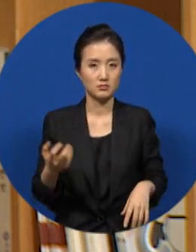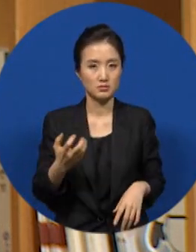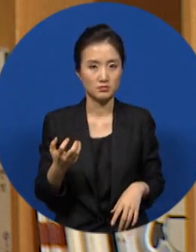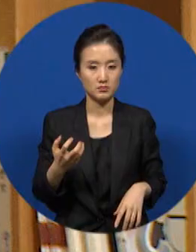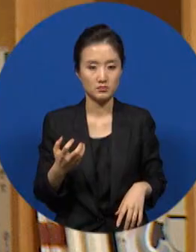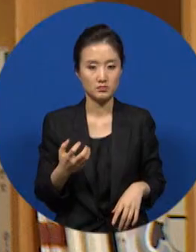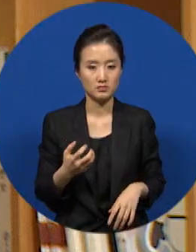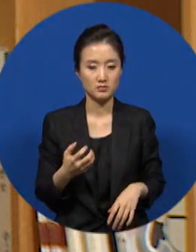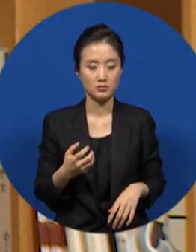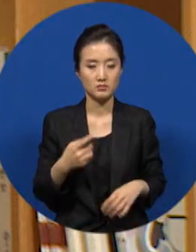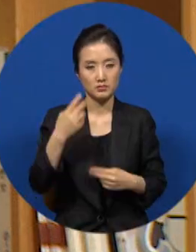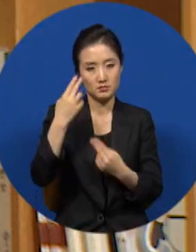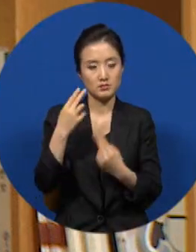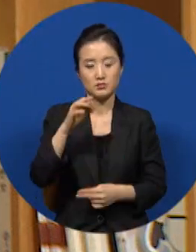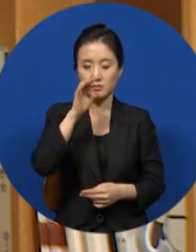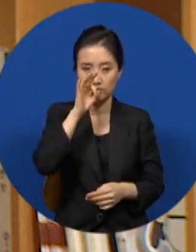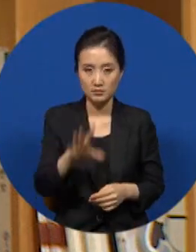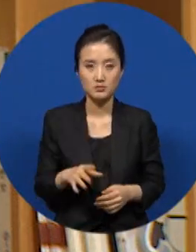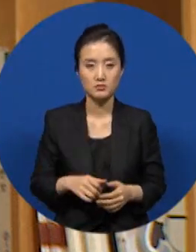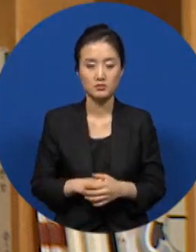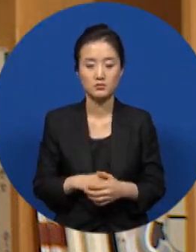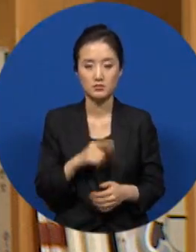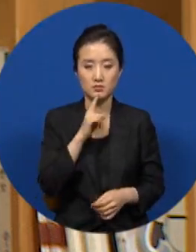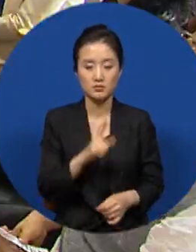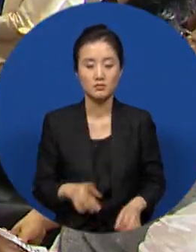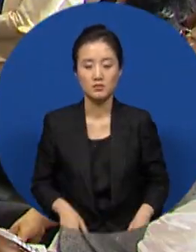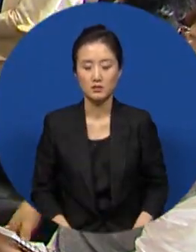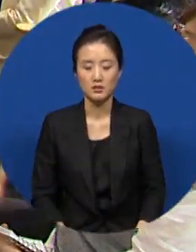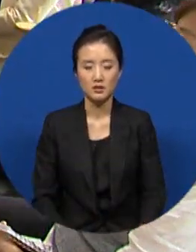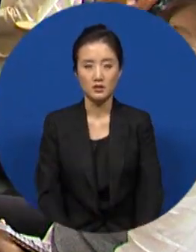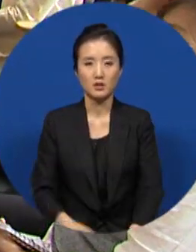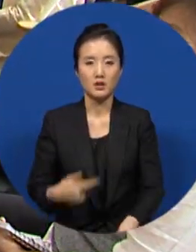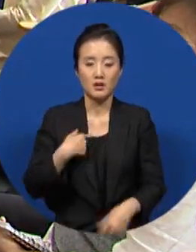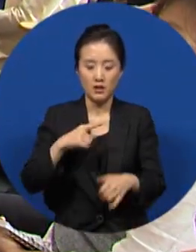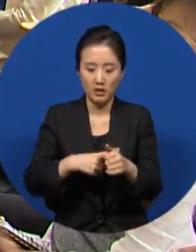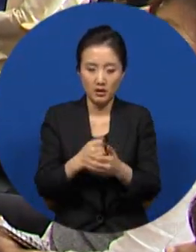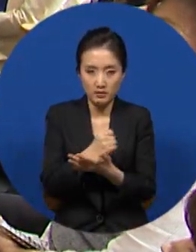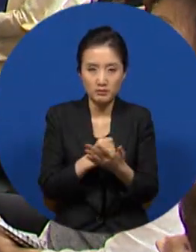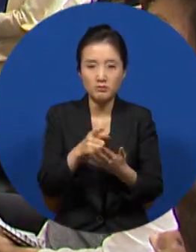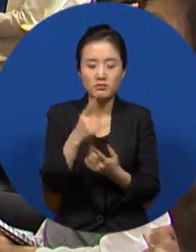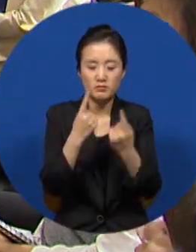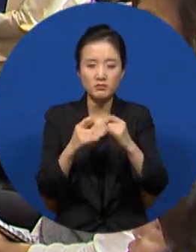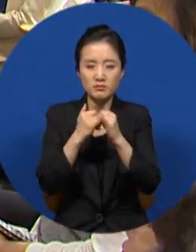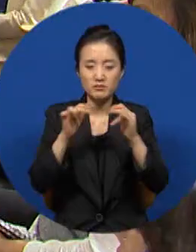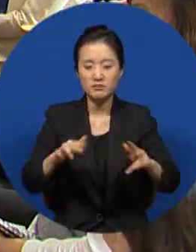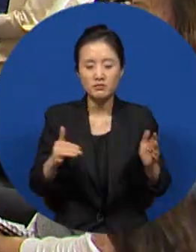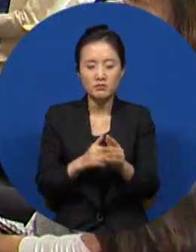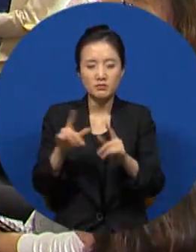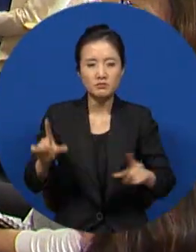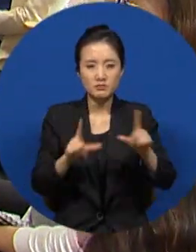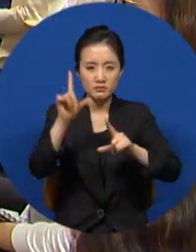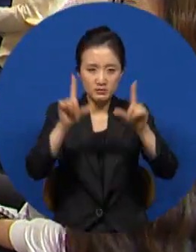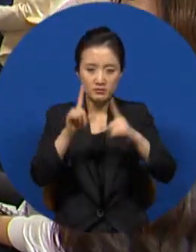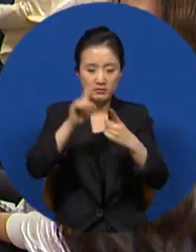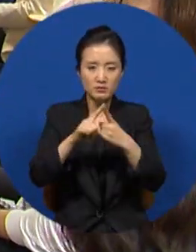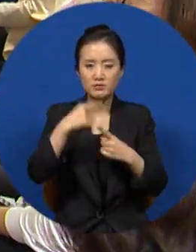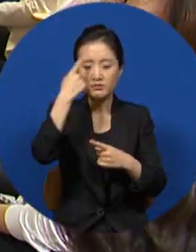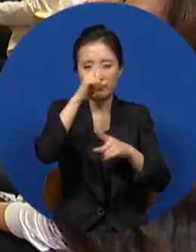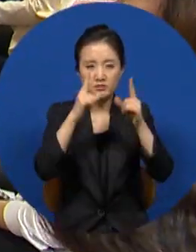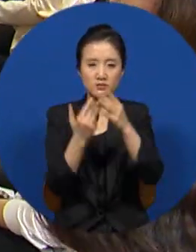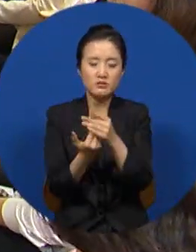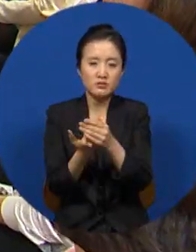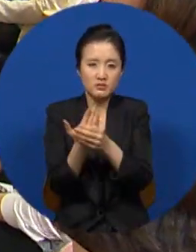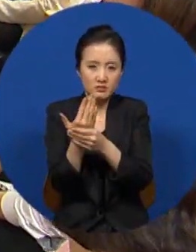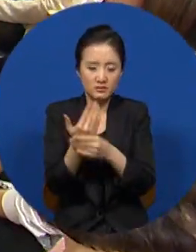심상에 비할 바가 못 된대요. 타고난 팔자보다도 그 사람이 어떻게 살아왔는가는 얼굴이 나타난다고 합니다. 상이 좋아지는